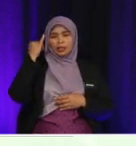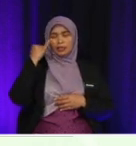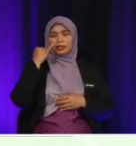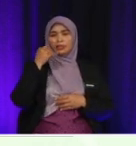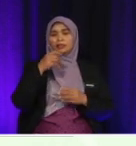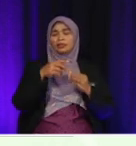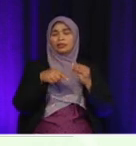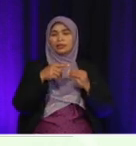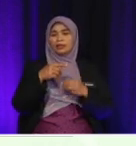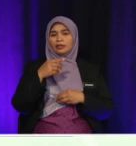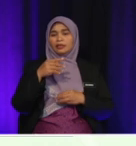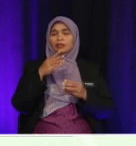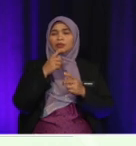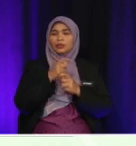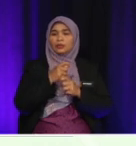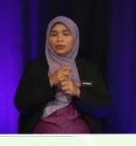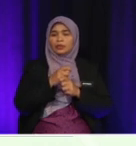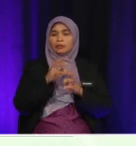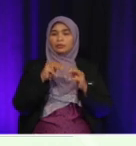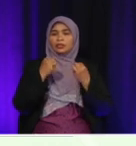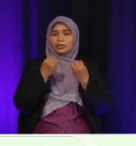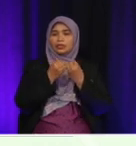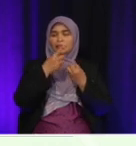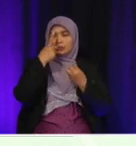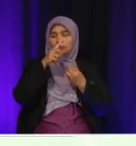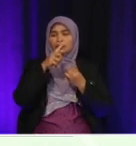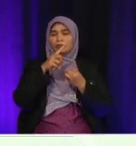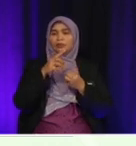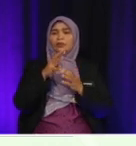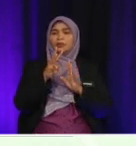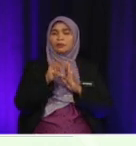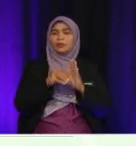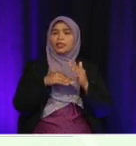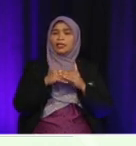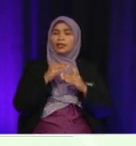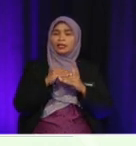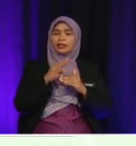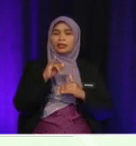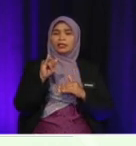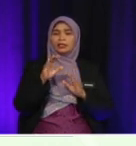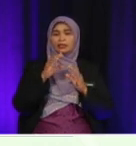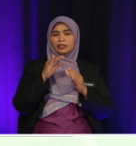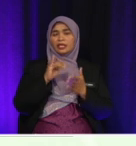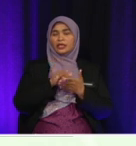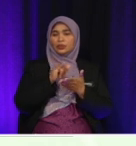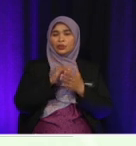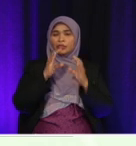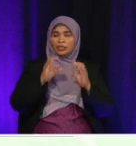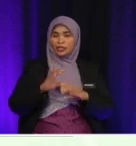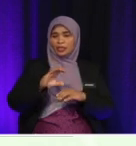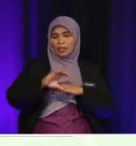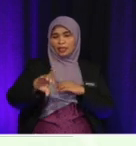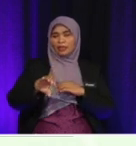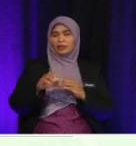peranan masyarakat untuk menangani bila menangani maknanya cara elak Oke Cara